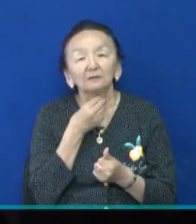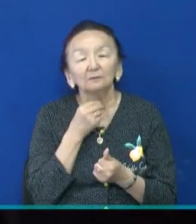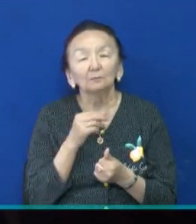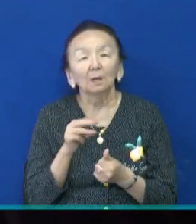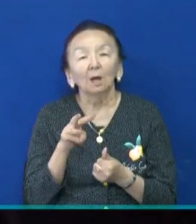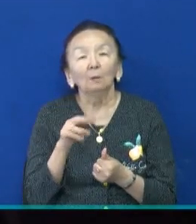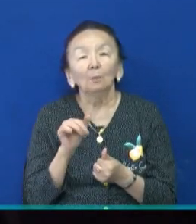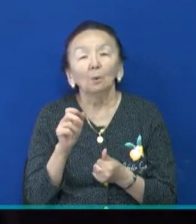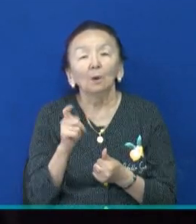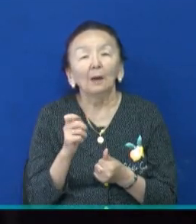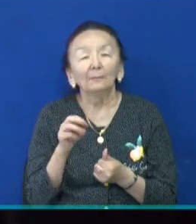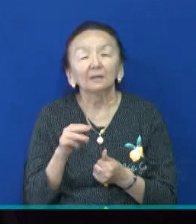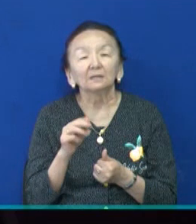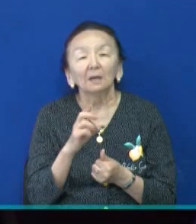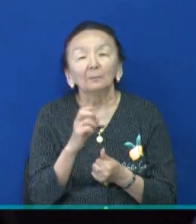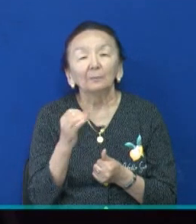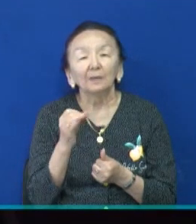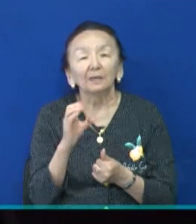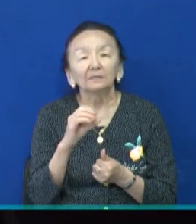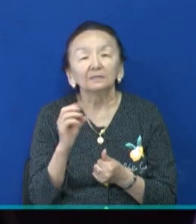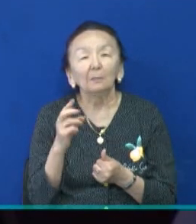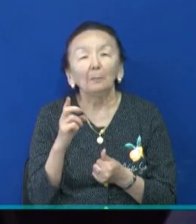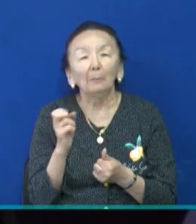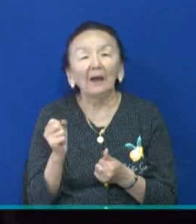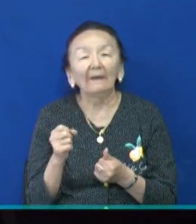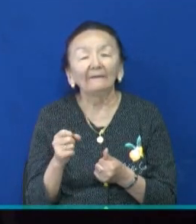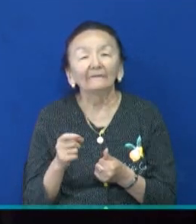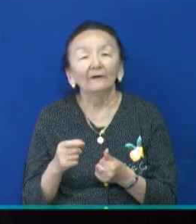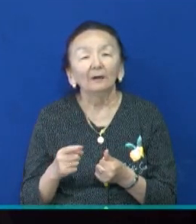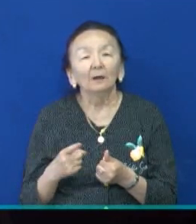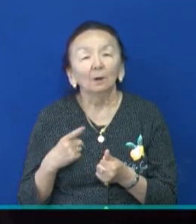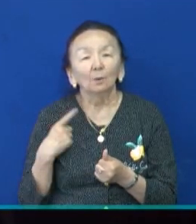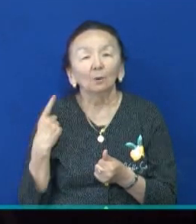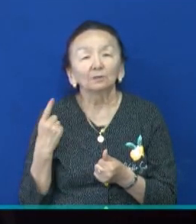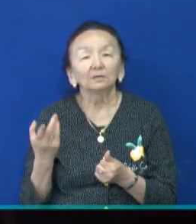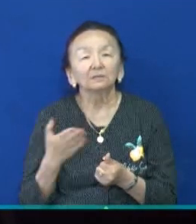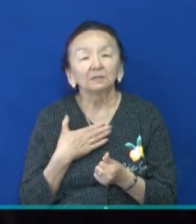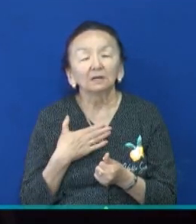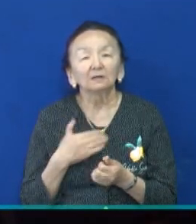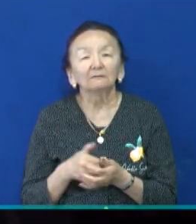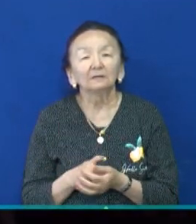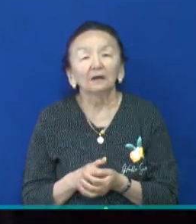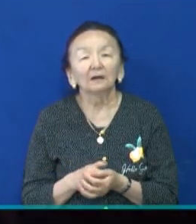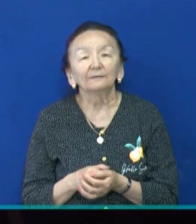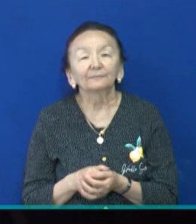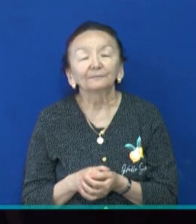дейтін баламыз Елімайға кіріп, Қазақстан құрамасының 19 жасында негізгі құрамасында ойын көрсетіп